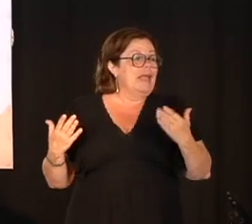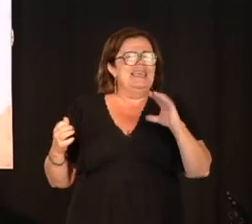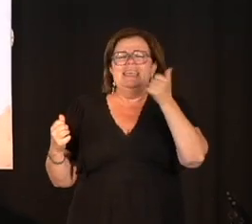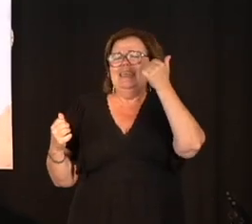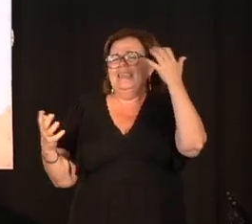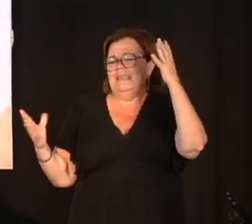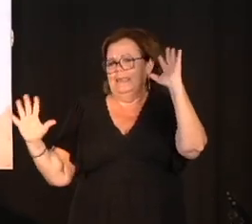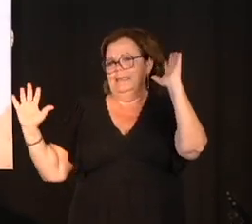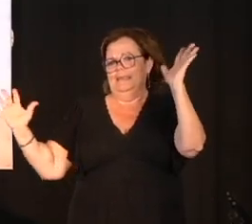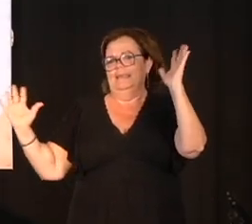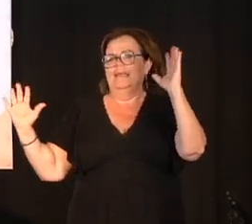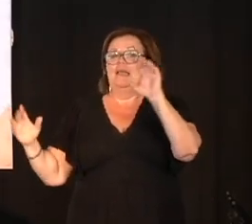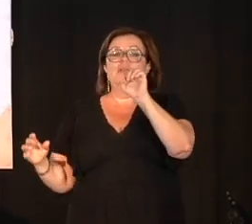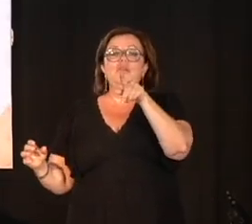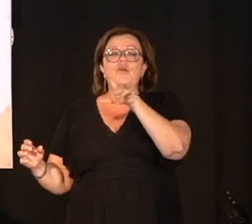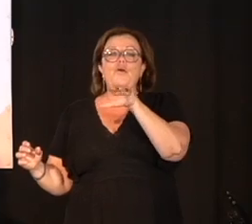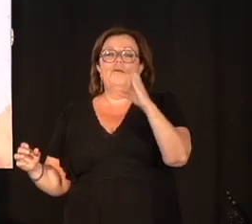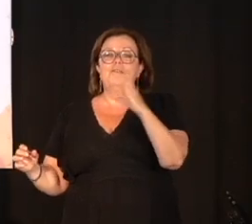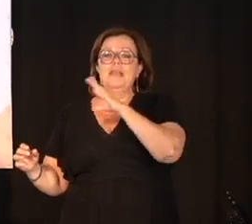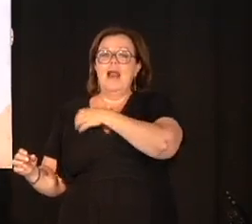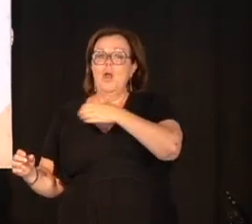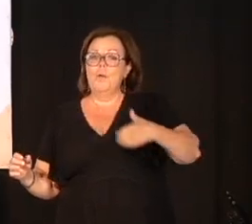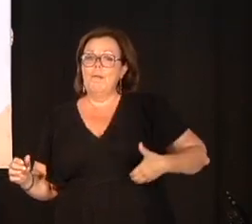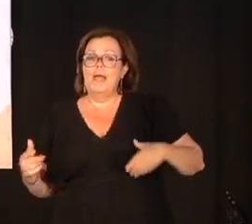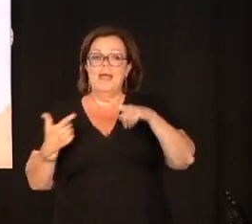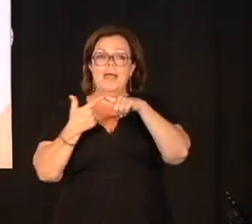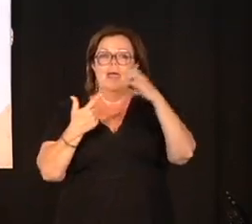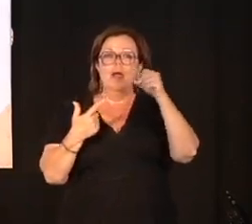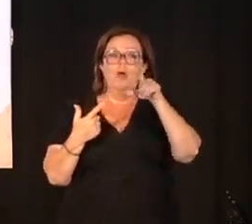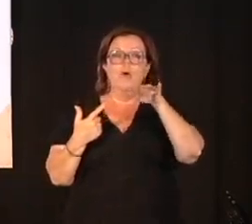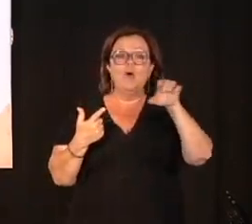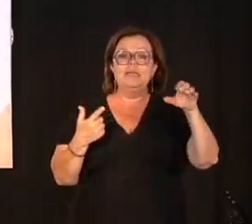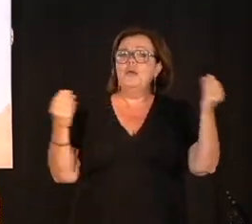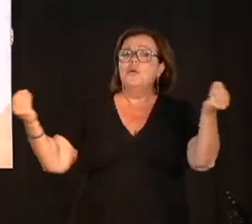et Odile Thierry avec un petit cadeau.